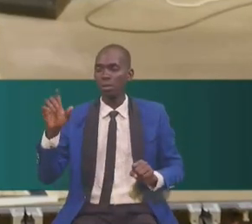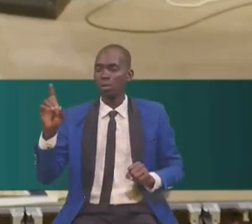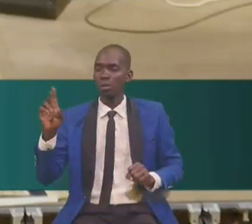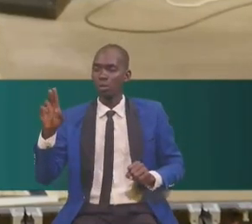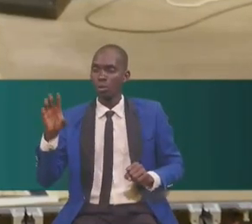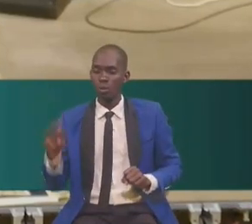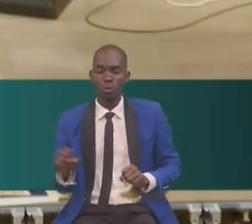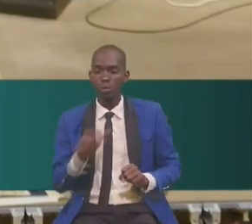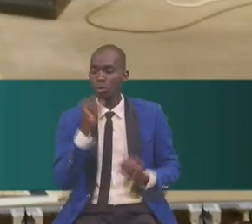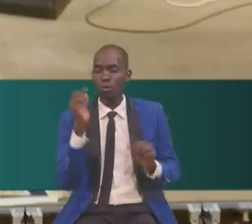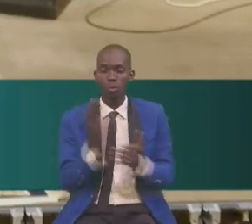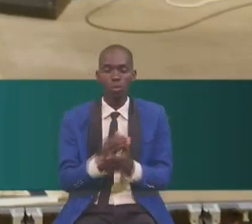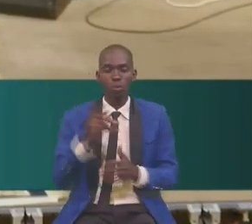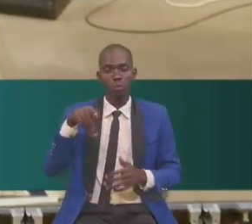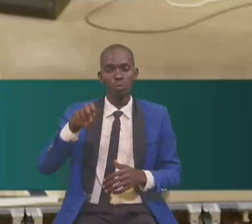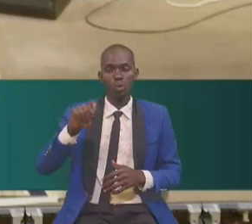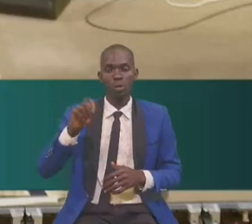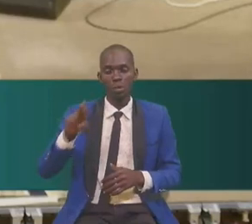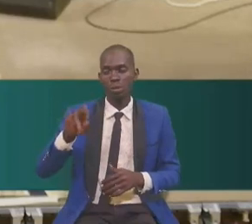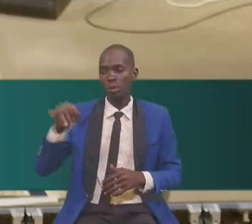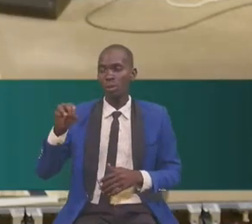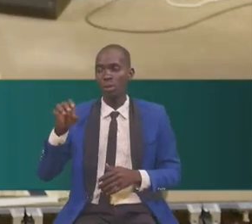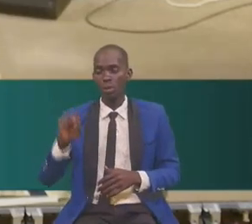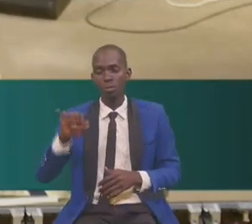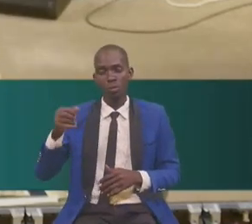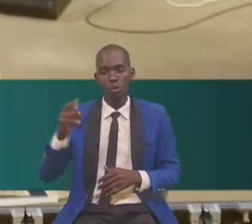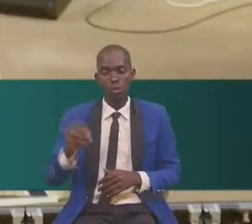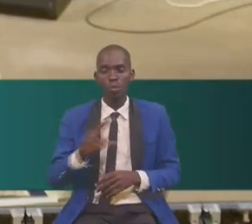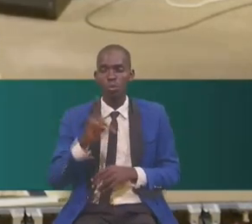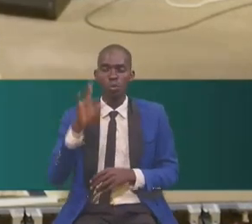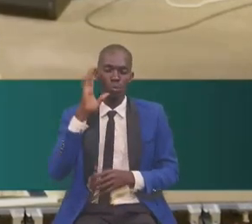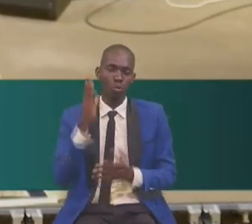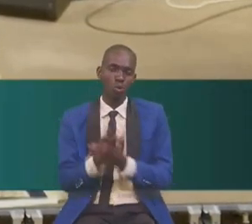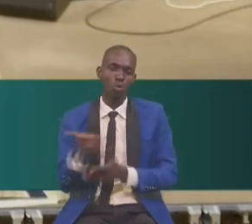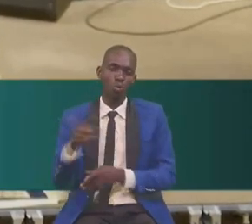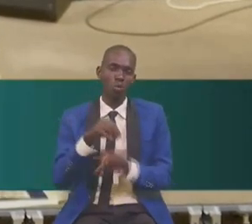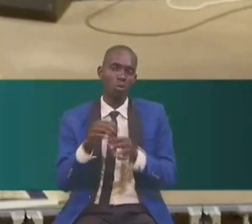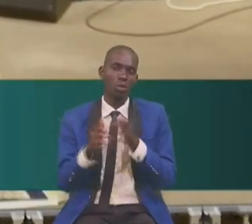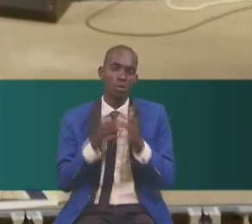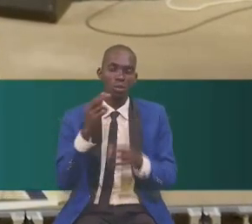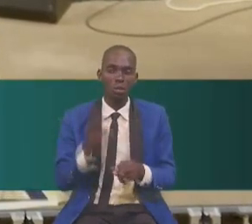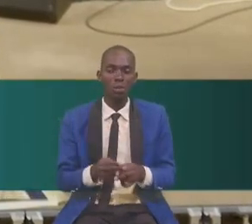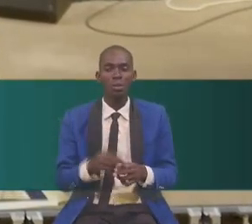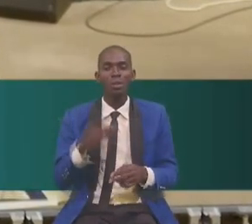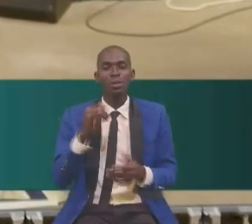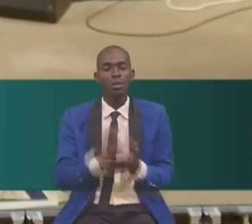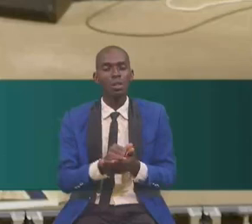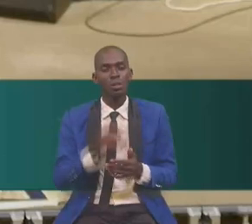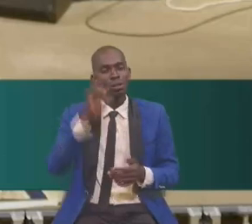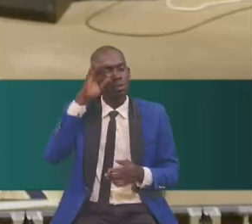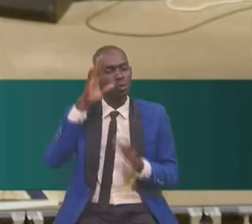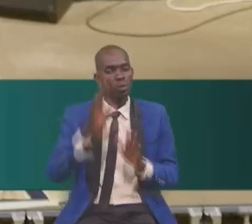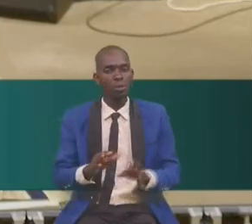t'arrêter. Simon, le magicien, à Philippe, n'a pas pu empêcher